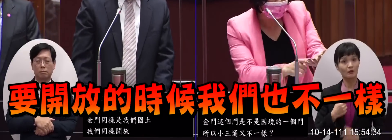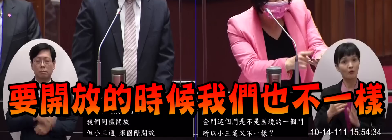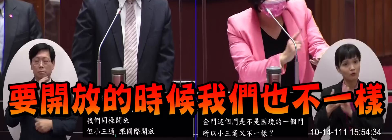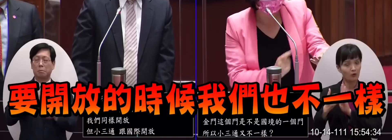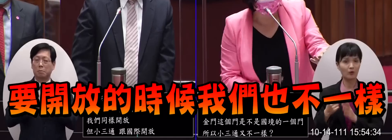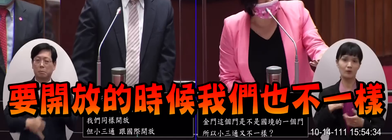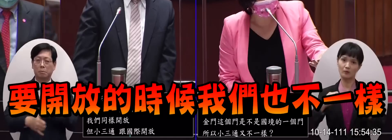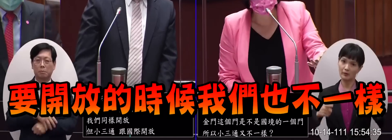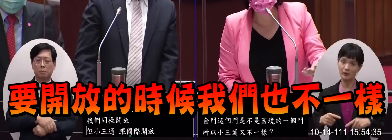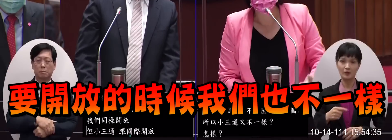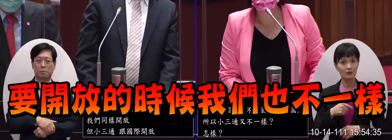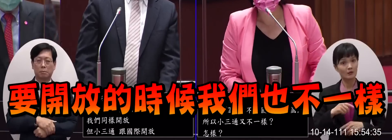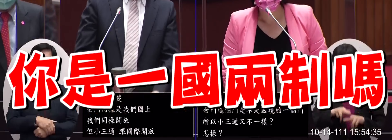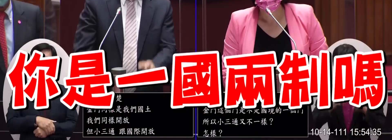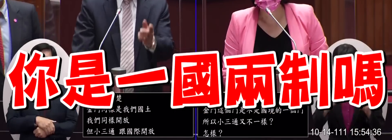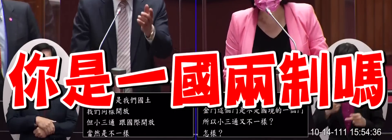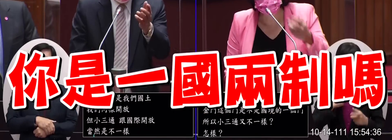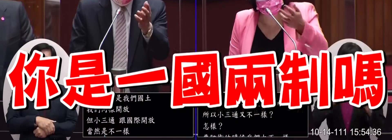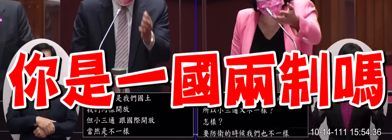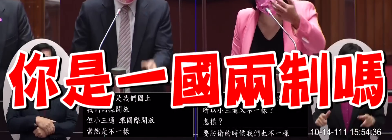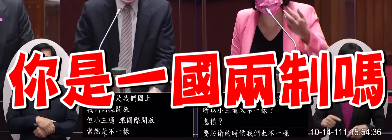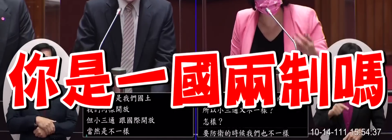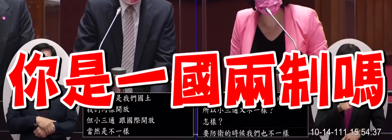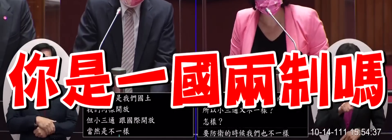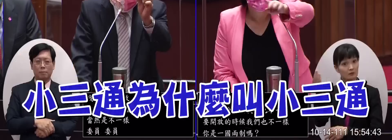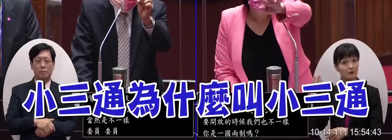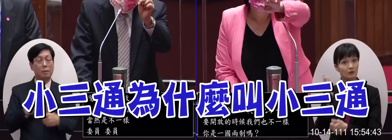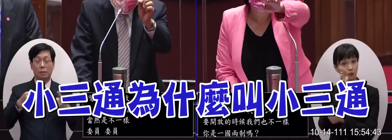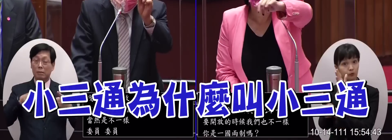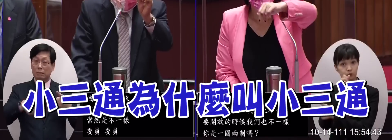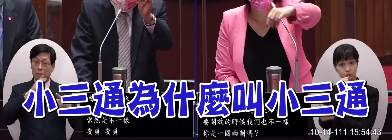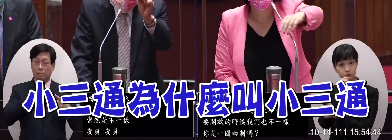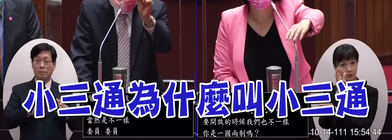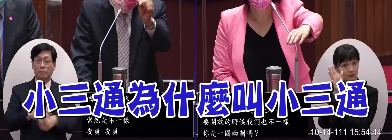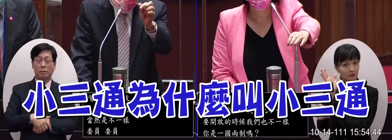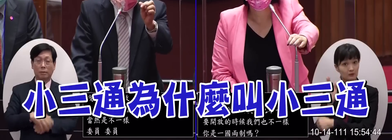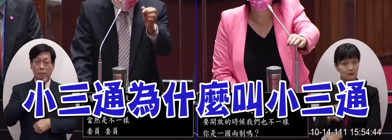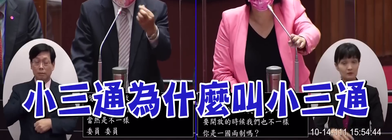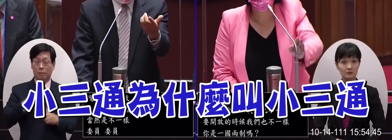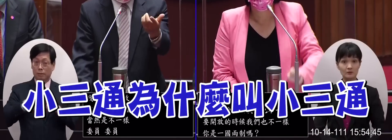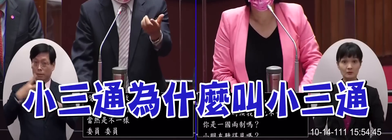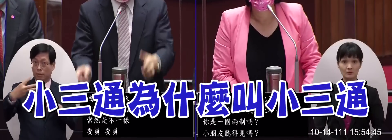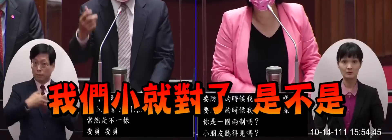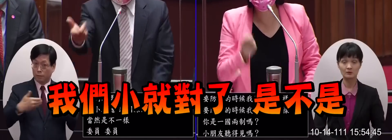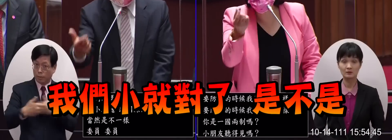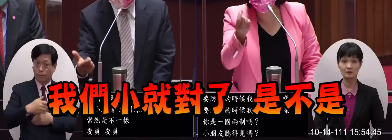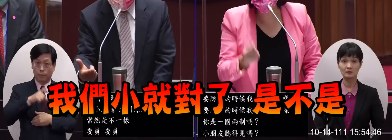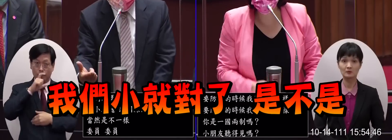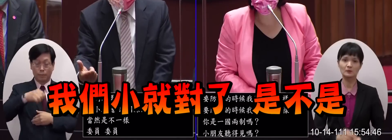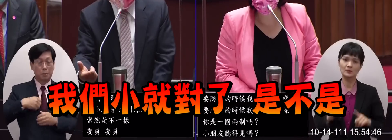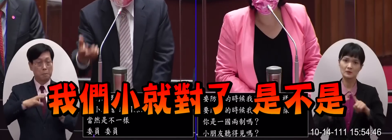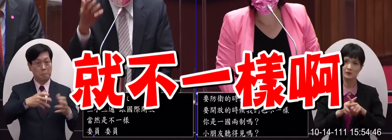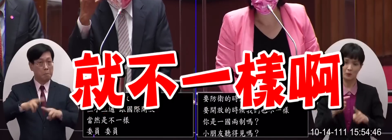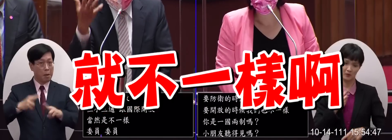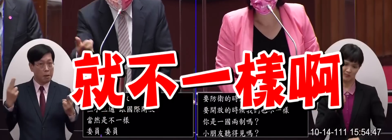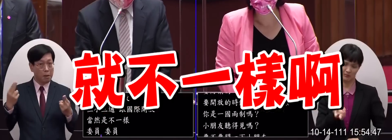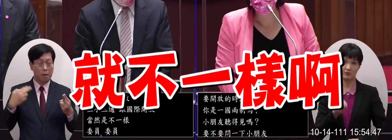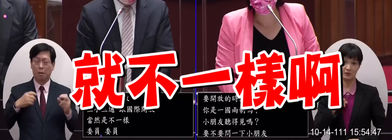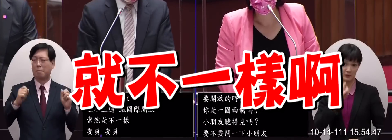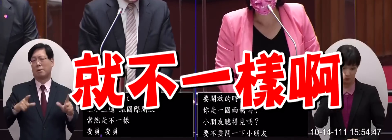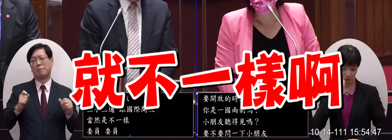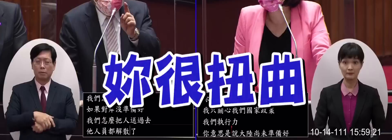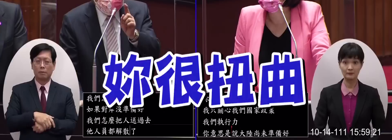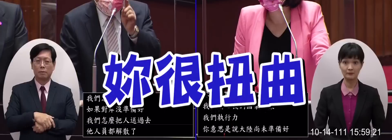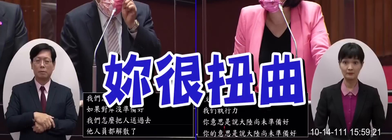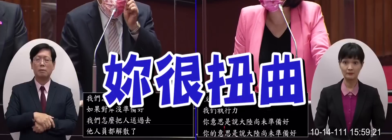要开放的时候我们也不一样。你是一国两制吗？ 这小三通为什么他叫？ 我们小就这样说 就不一样